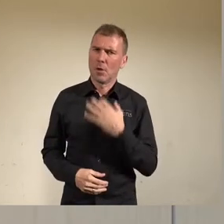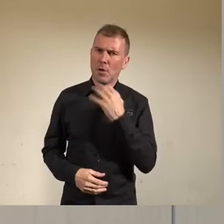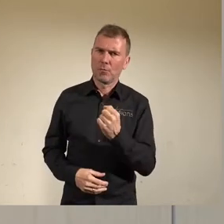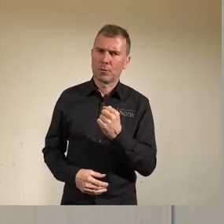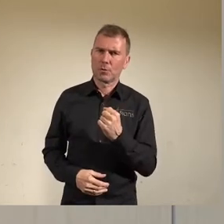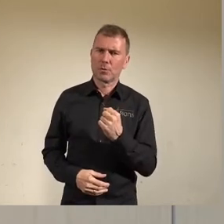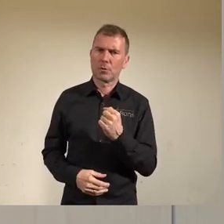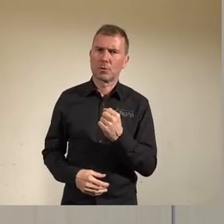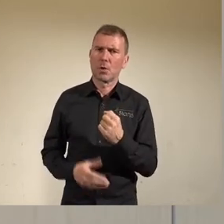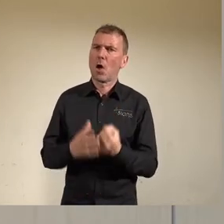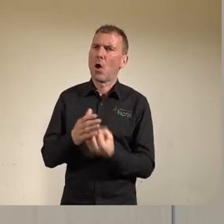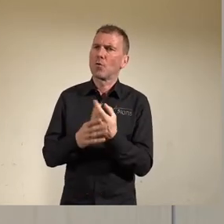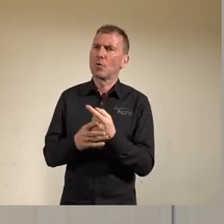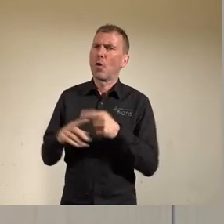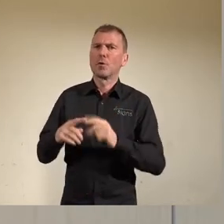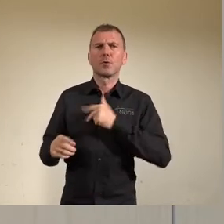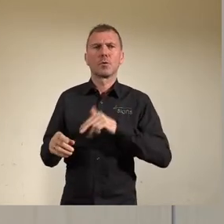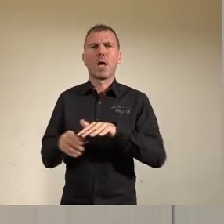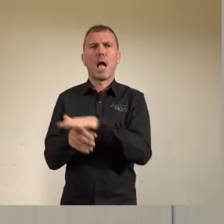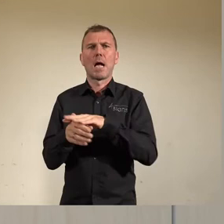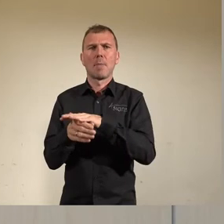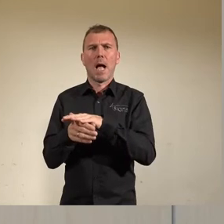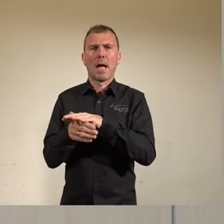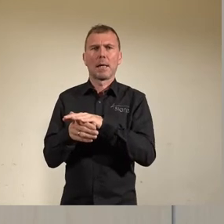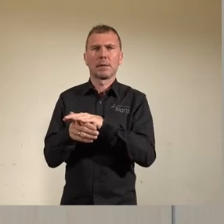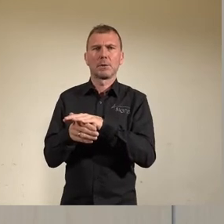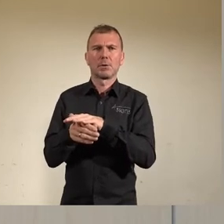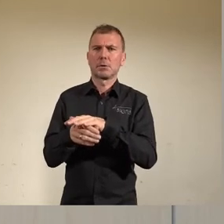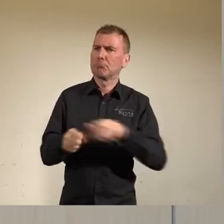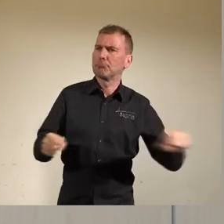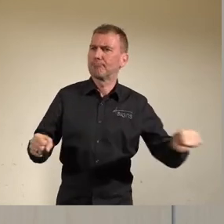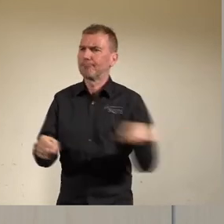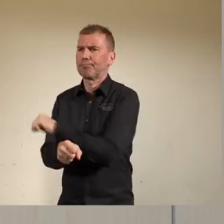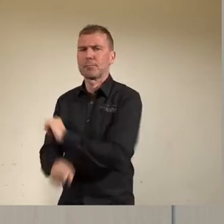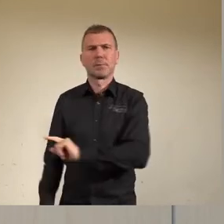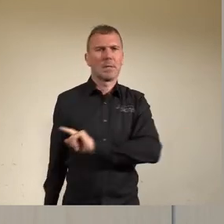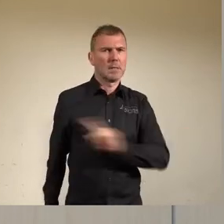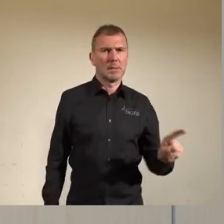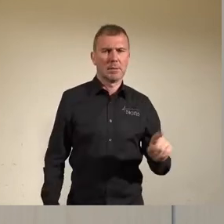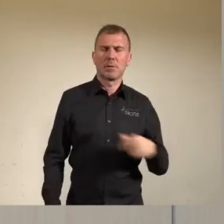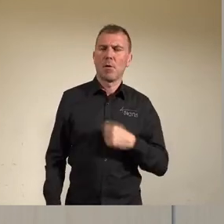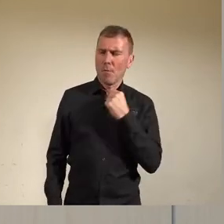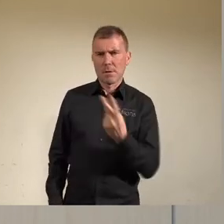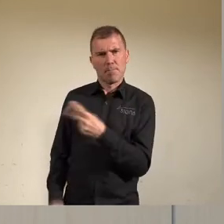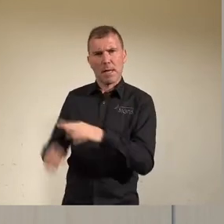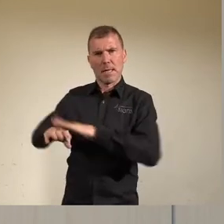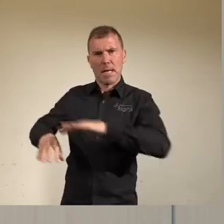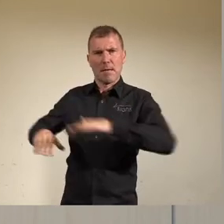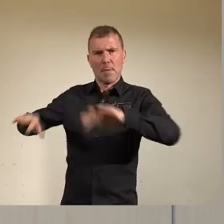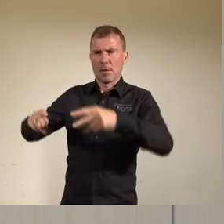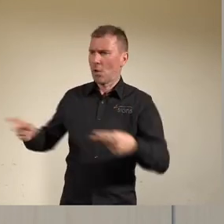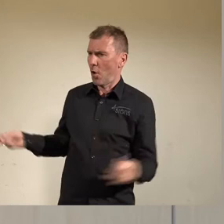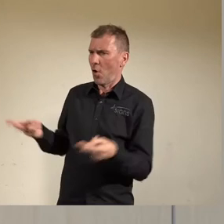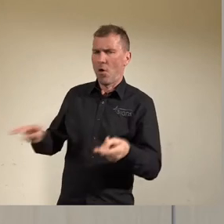weiteren Kahlschlag in Kultur- und sozialen Bereich natürlich nicht mitgehen, sondern stehen zur Förderung in beiden Bereichen. Allerdings gibt es auch